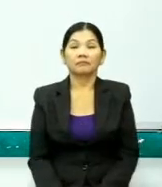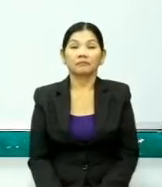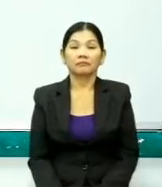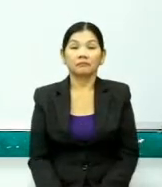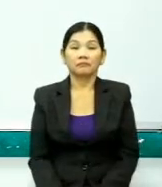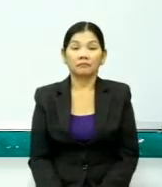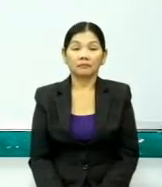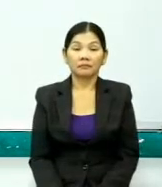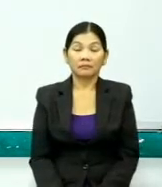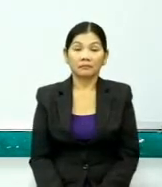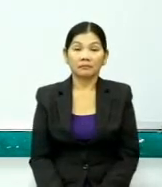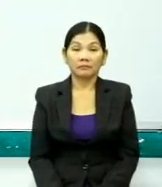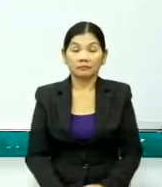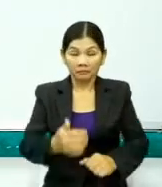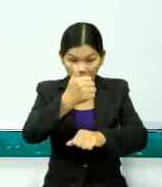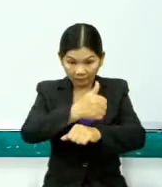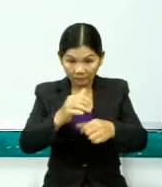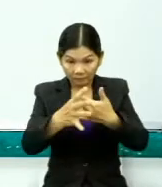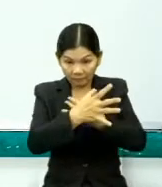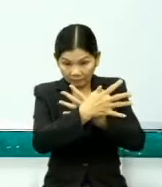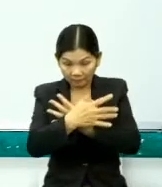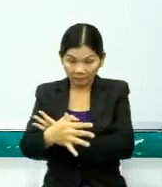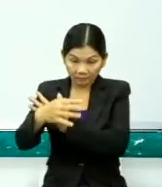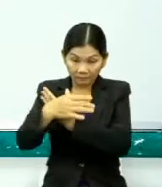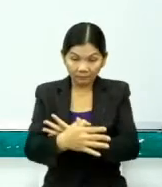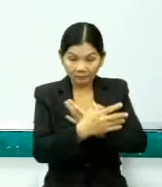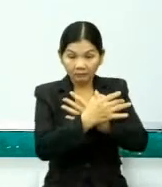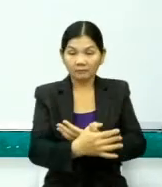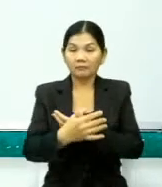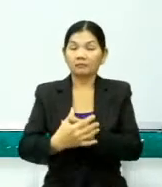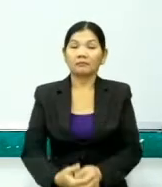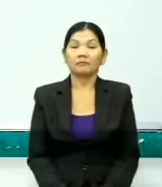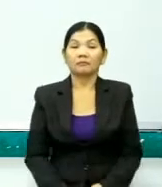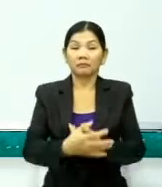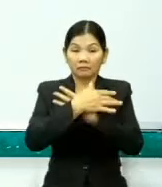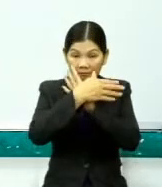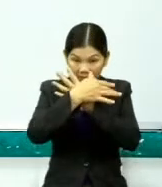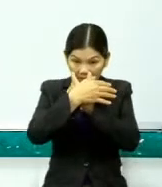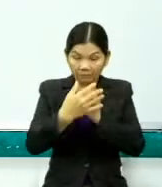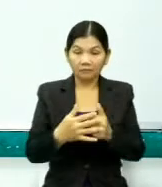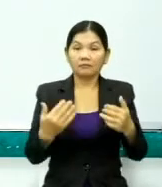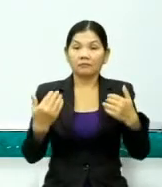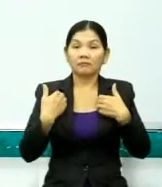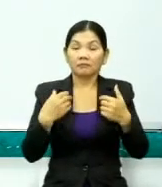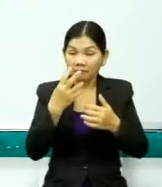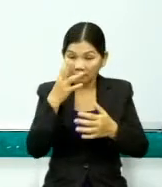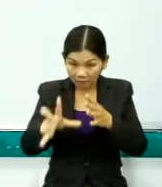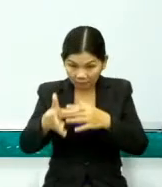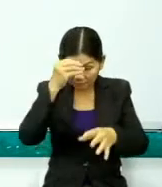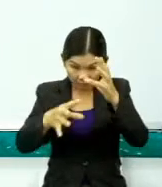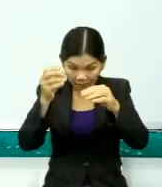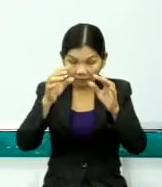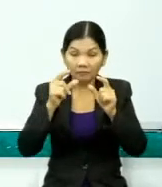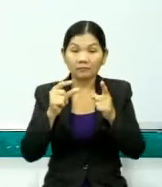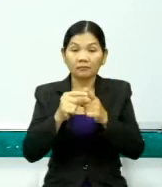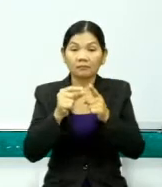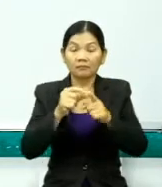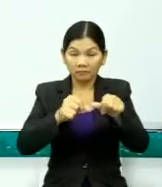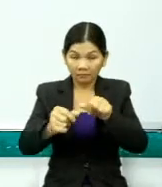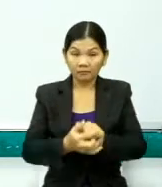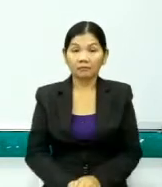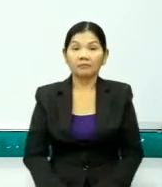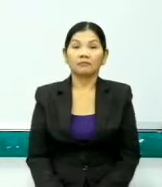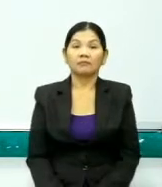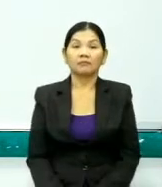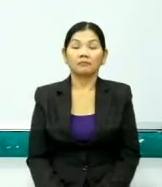Chà, cứ bọt mê ấm bài ư. Chà, dân dân cho một sạc xá bên tỏ tiệt ná. Chà, mình nhạc